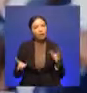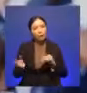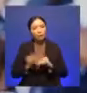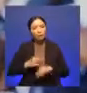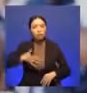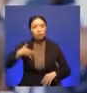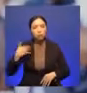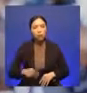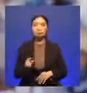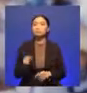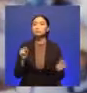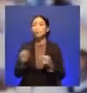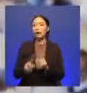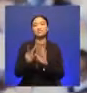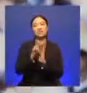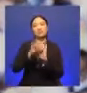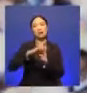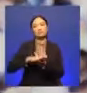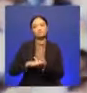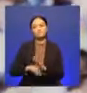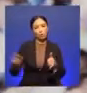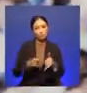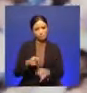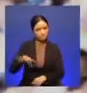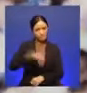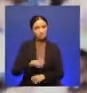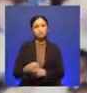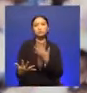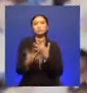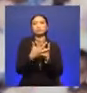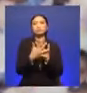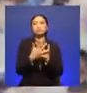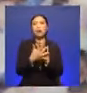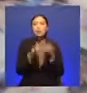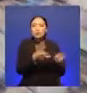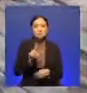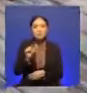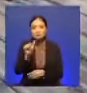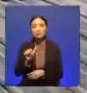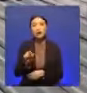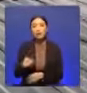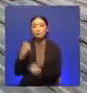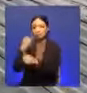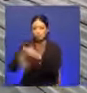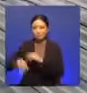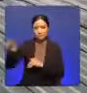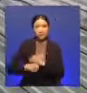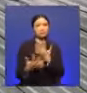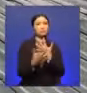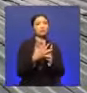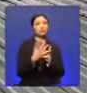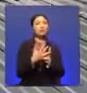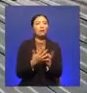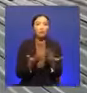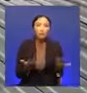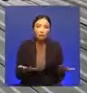อันเป็นผลมาจากนโยบายใช้การลงโทษจำคุกเป็นวิธีการหลักในการลงโทษนำไปสู่สภาวะที่เรียกกันว่